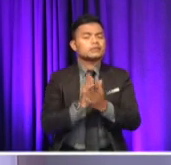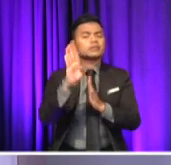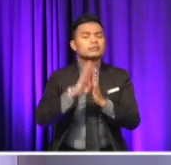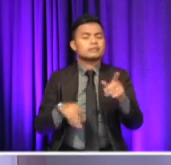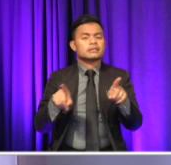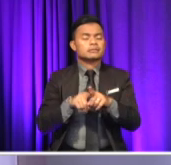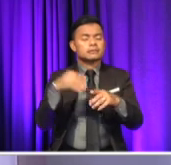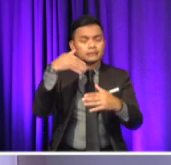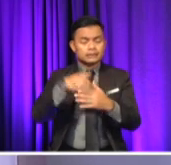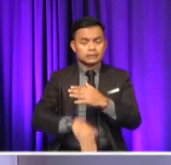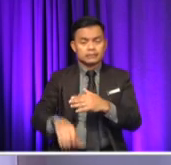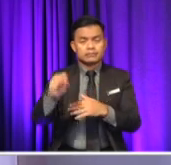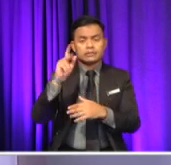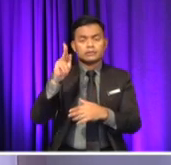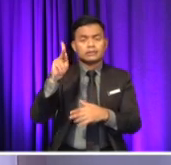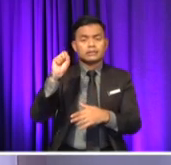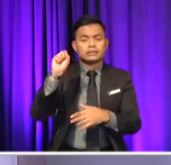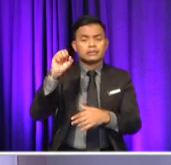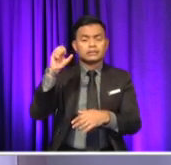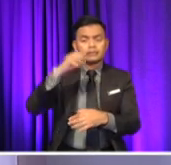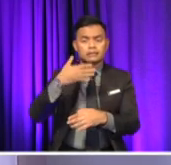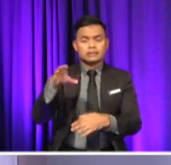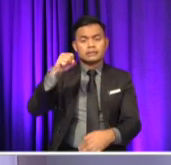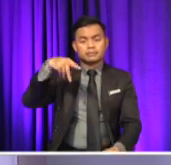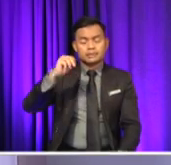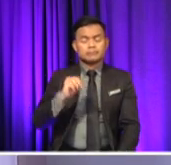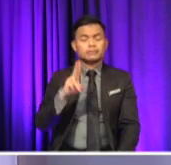dalam sukses SBM 2022